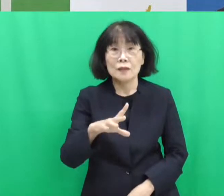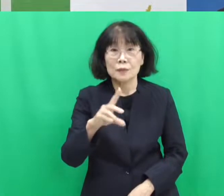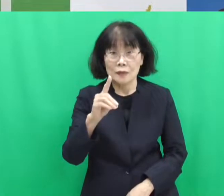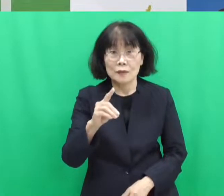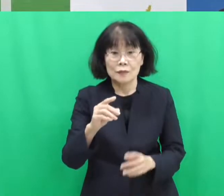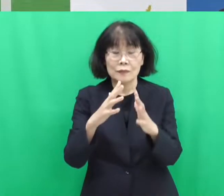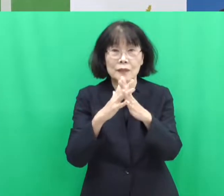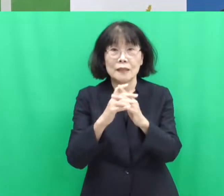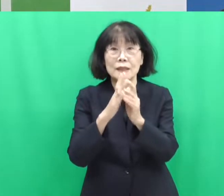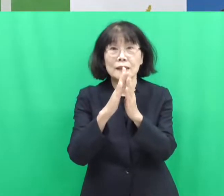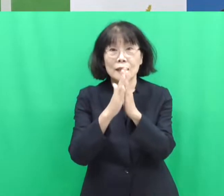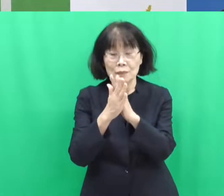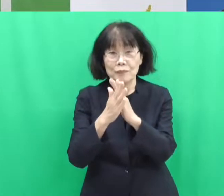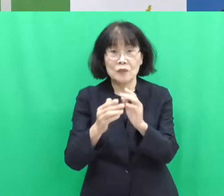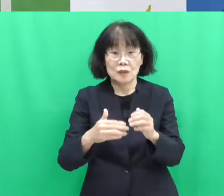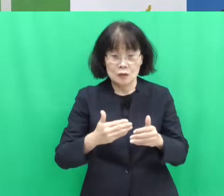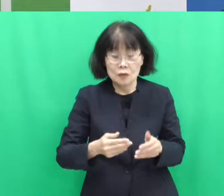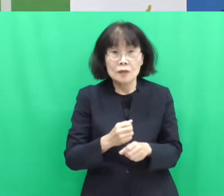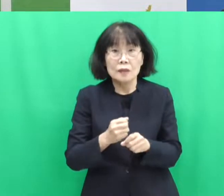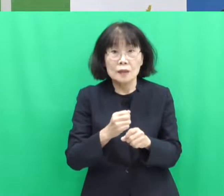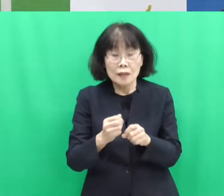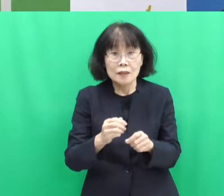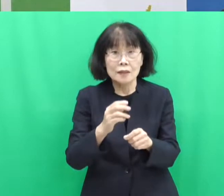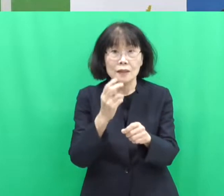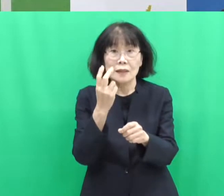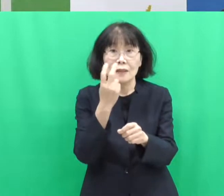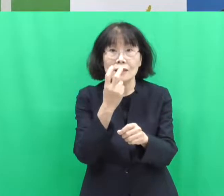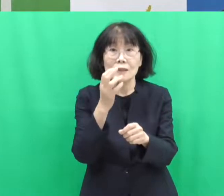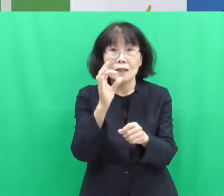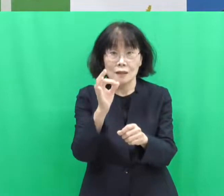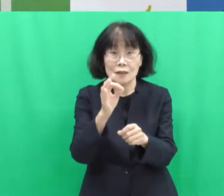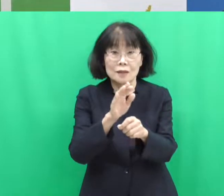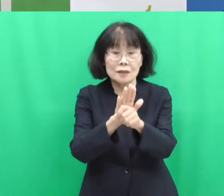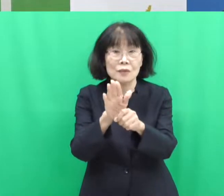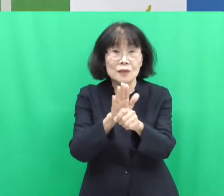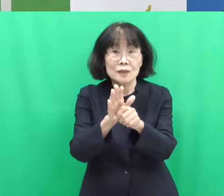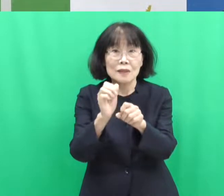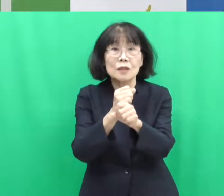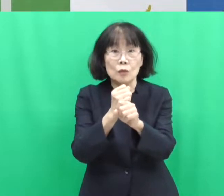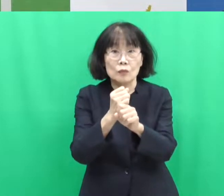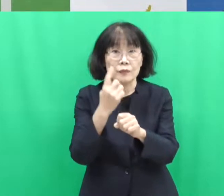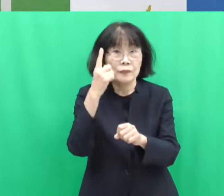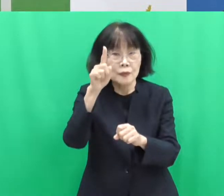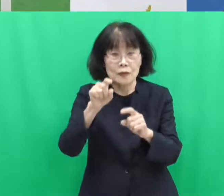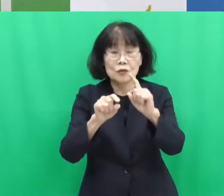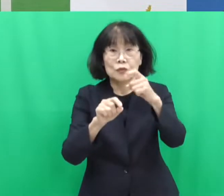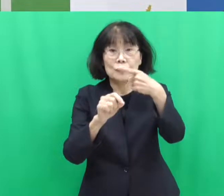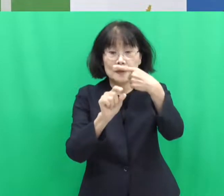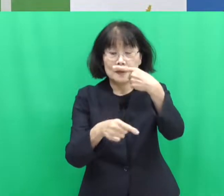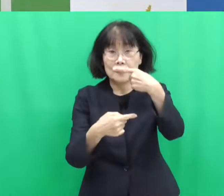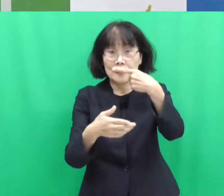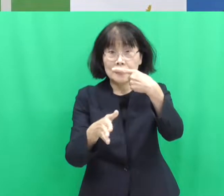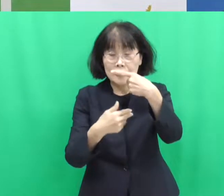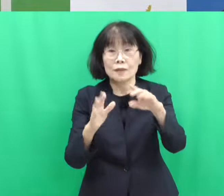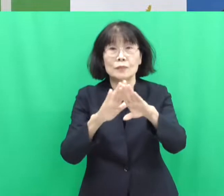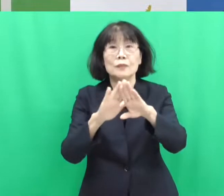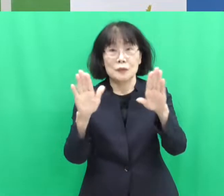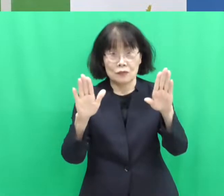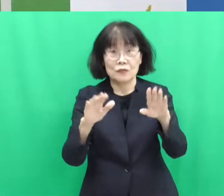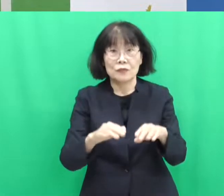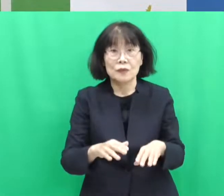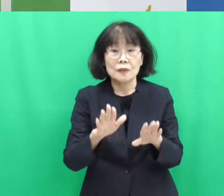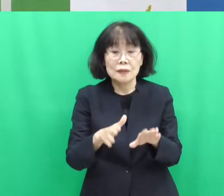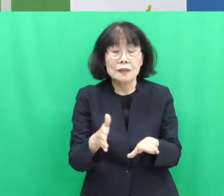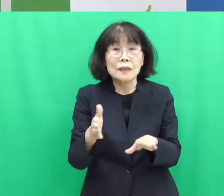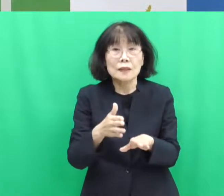じめに宮城県不妊検査費、検査費助成事業を明日11月1日から開始いたします。それでお知らせいたします。近